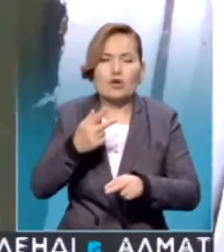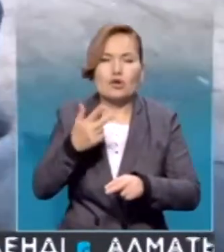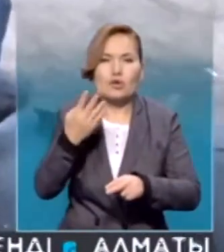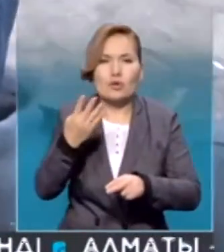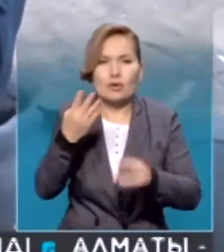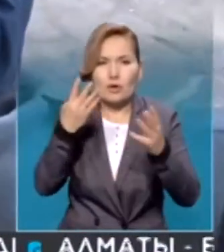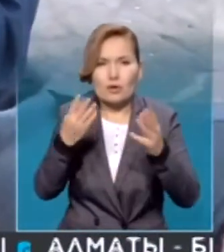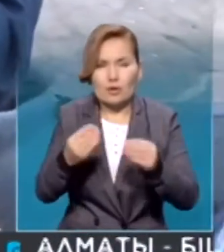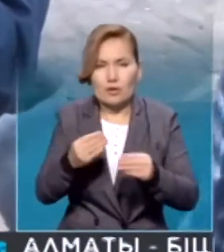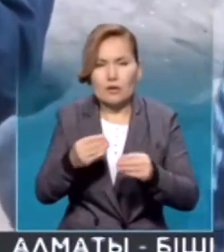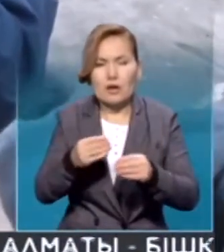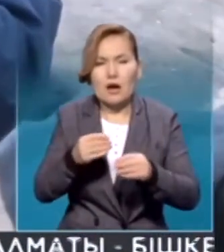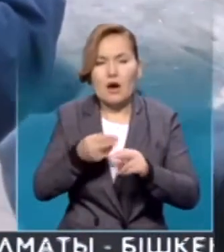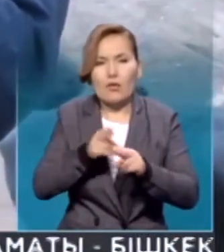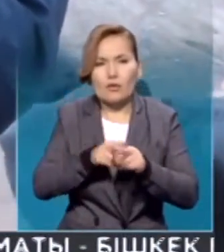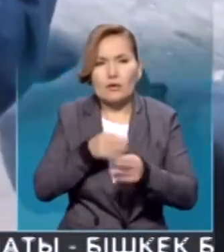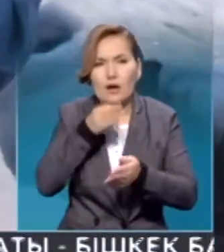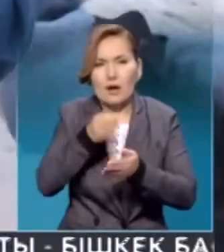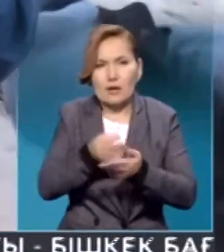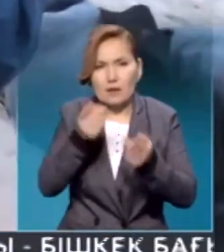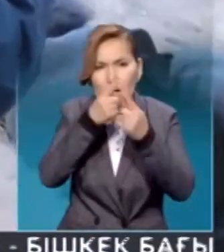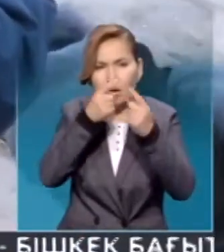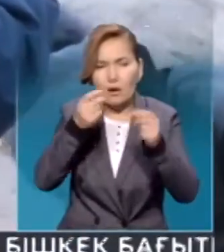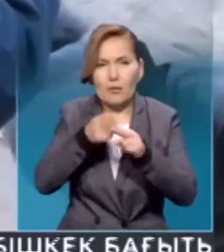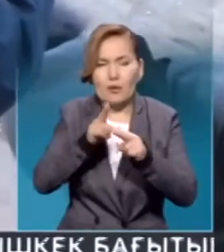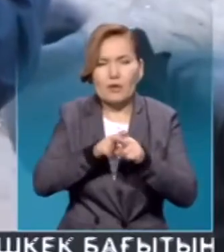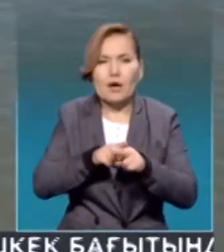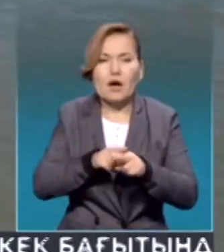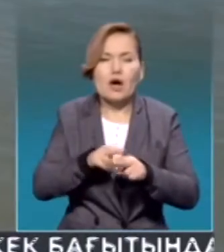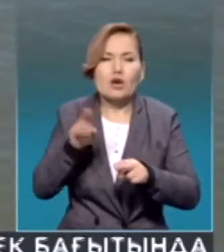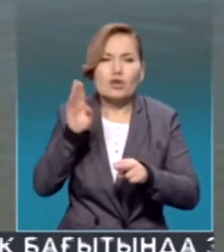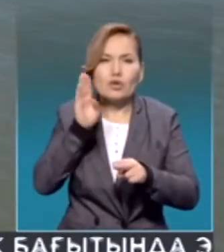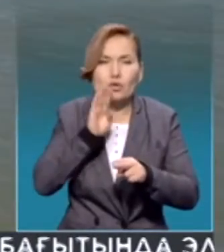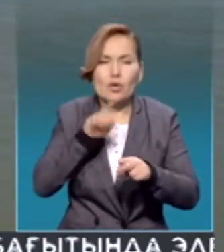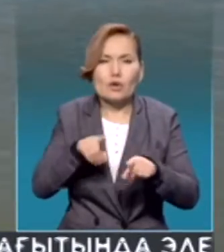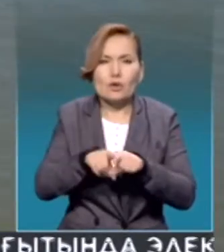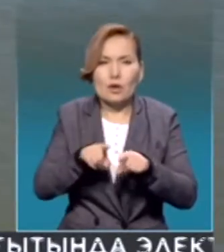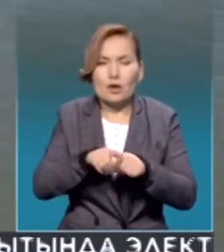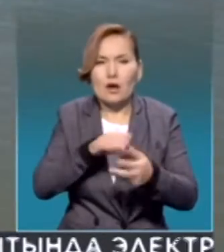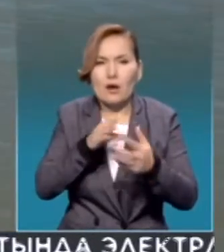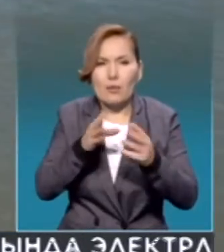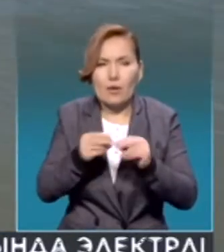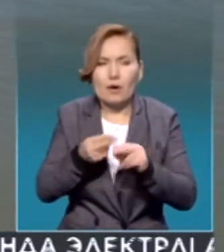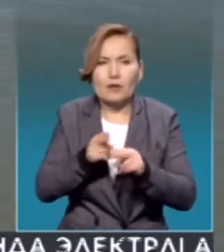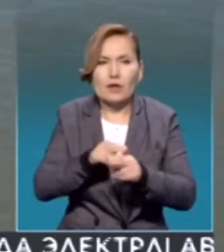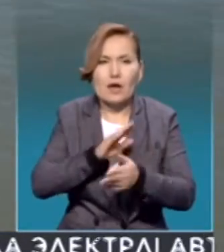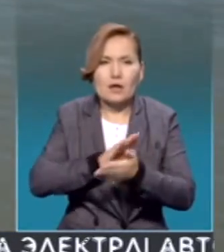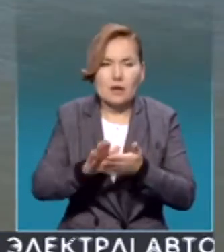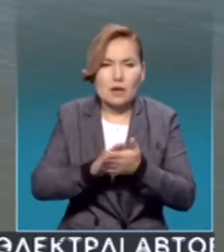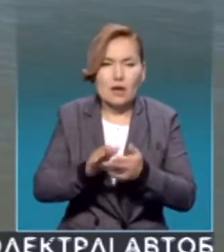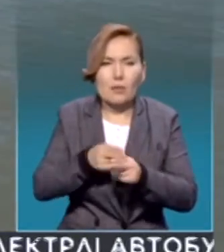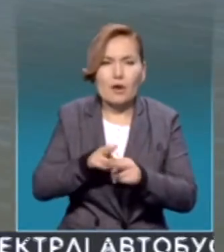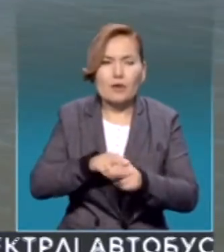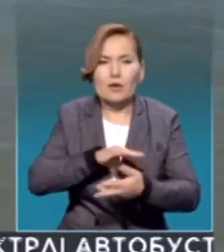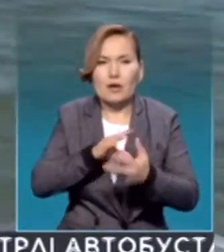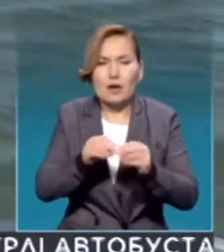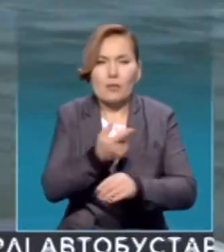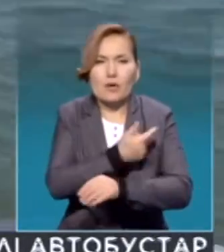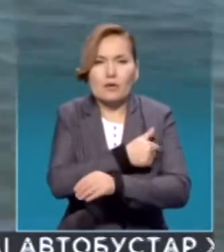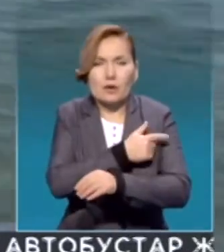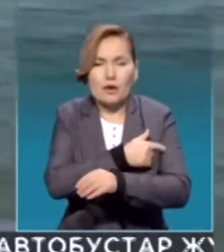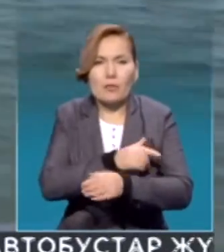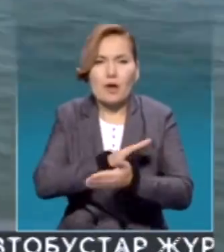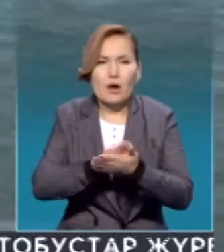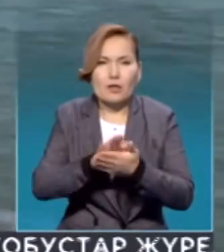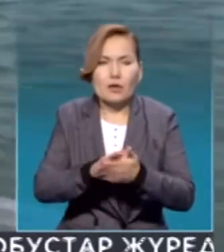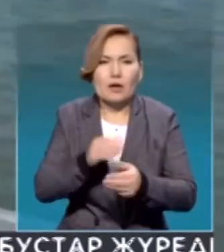күнде белгілі болады. Сонымен қатар су жабдықтау нысандарындағы қауіпсіздікті күшейтуді, дезинфекциялау жұмысын